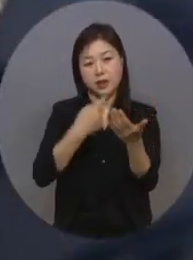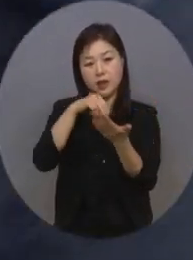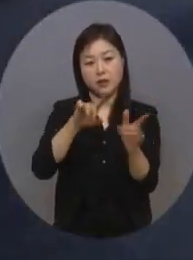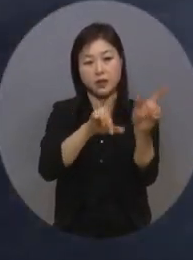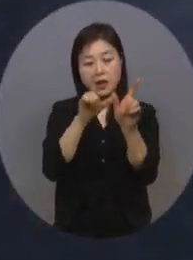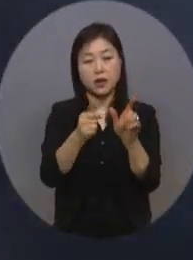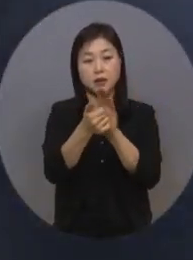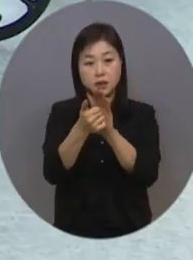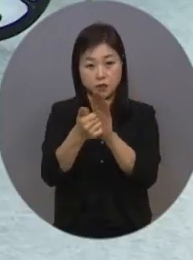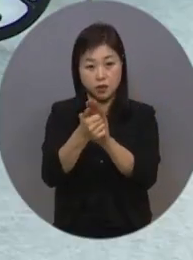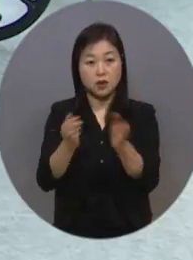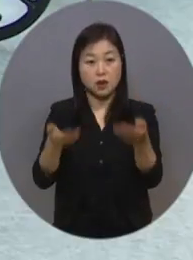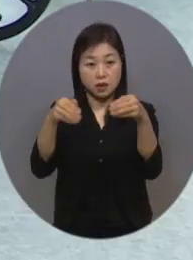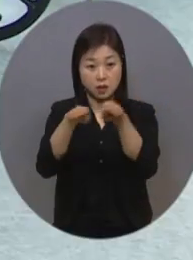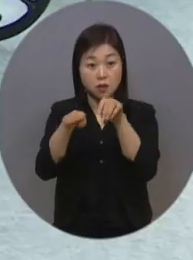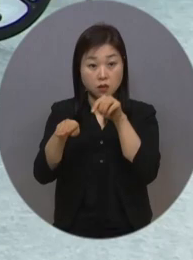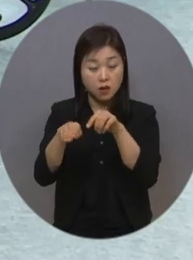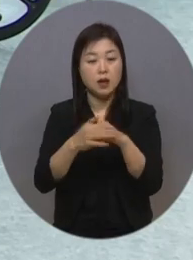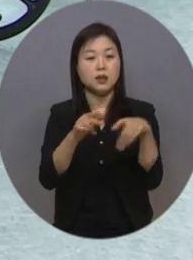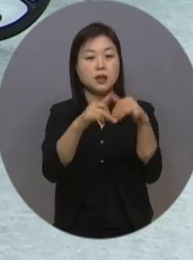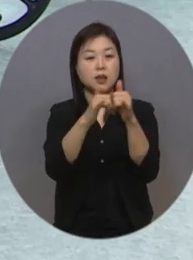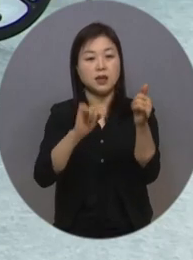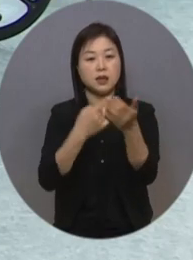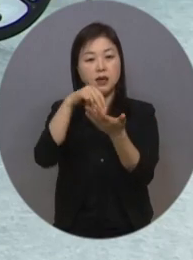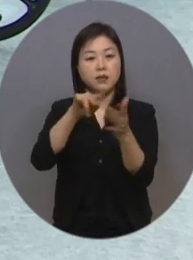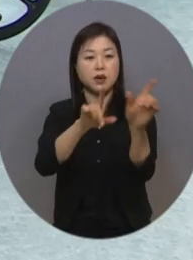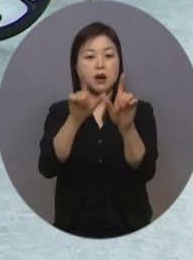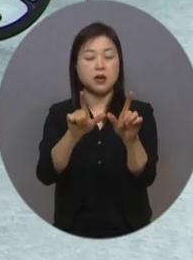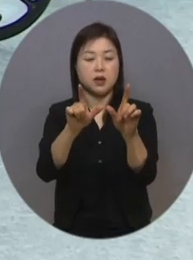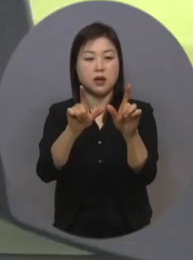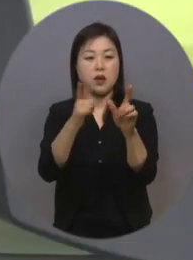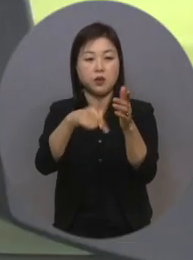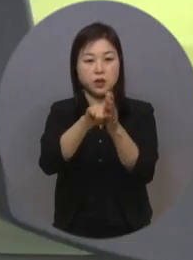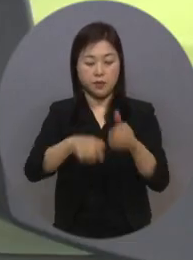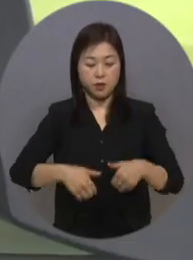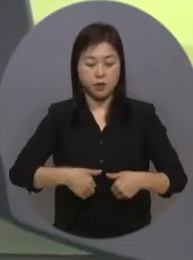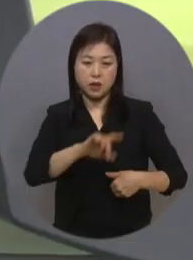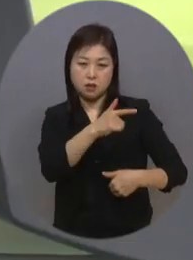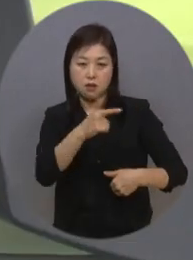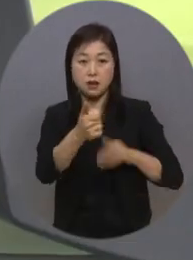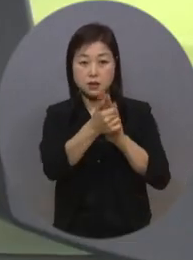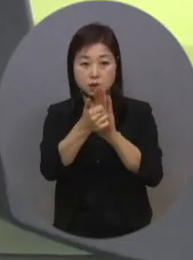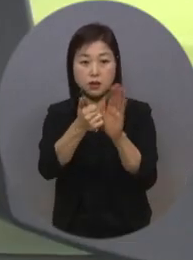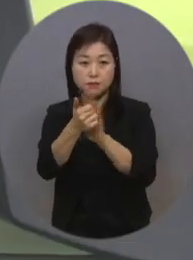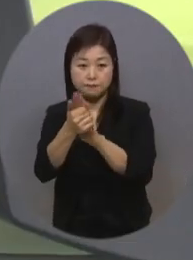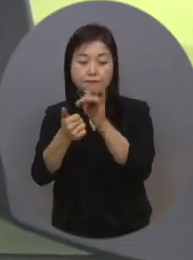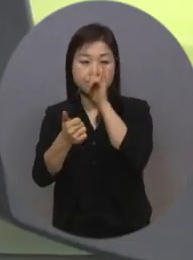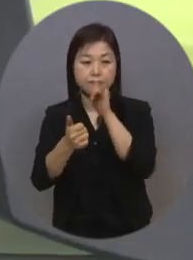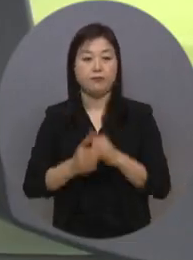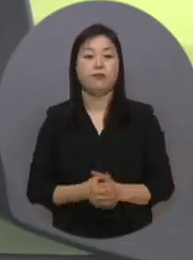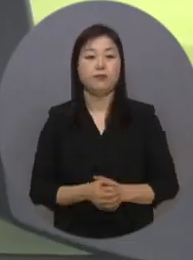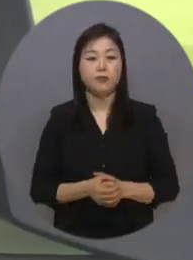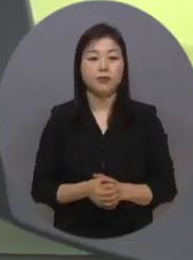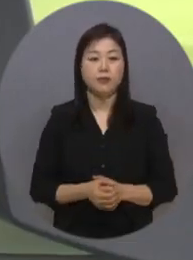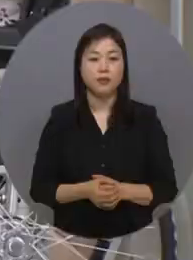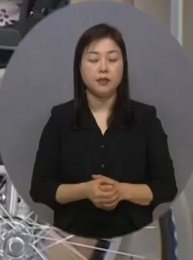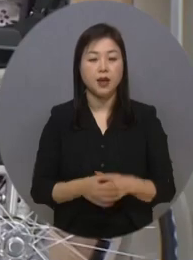자립생활지원센터는 장애인의 자립생활을 위해 필요한 각종 지원 서비스를 제공하고 있습니다 이처럼